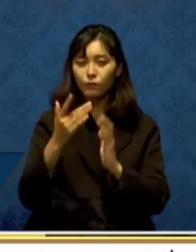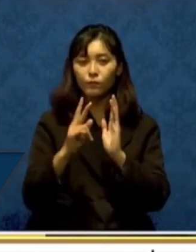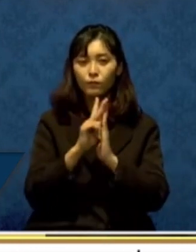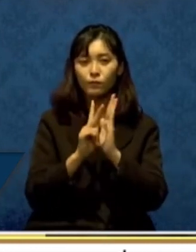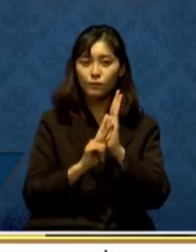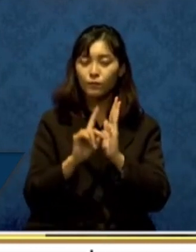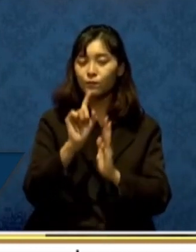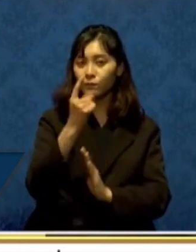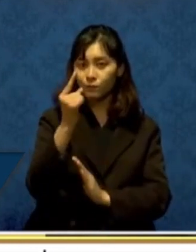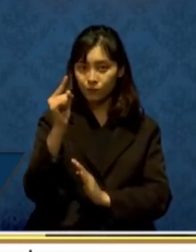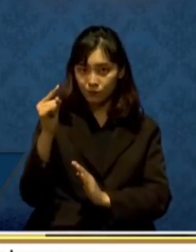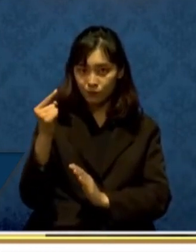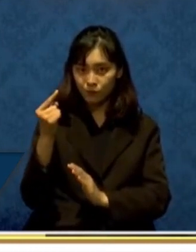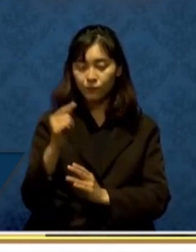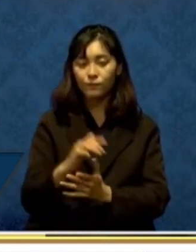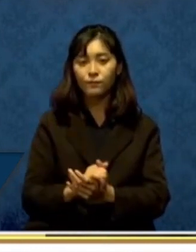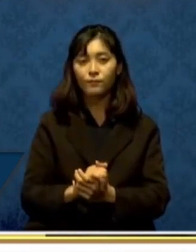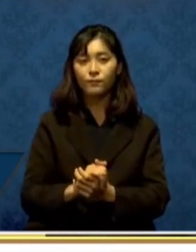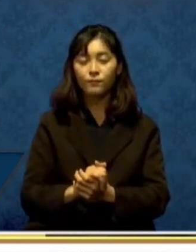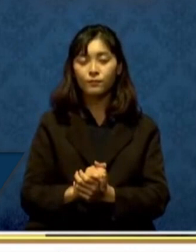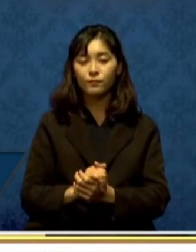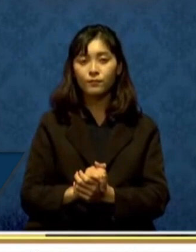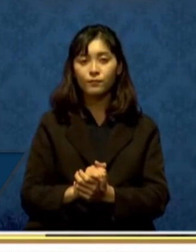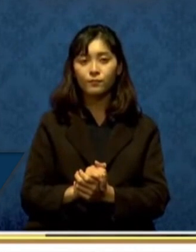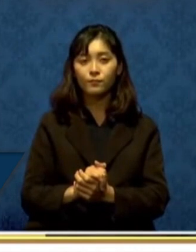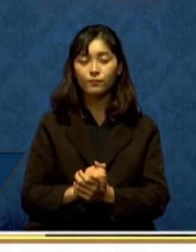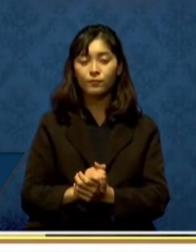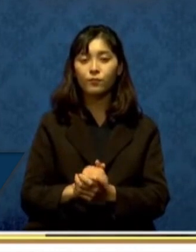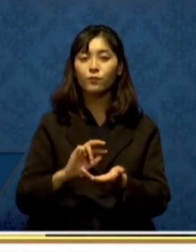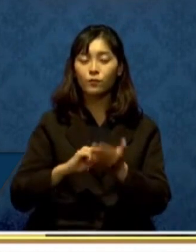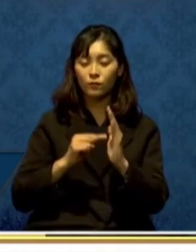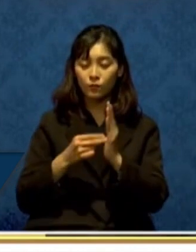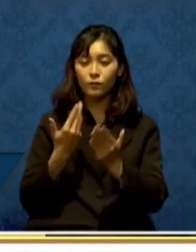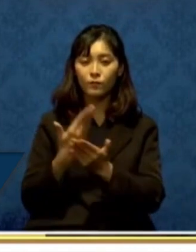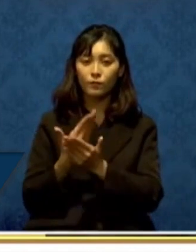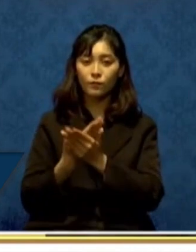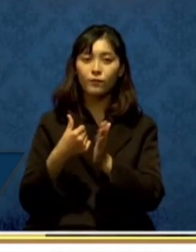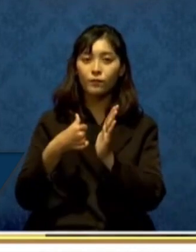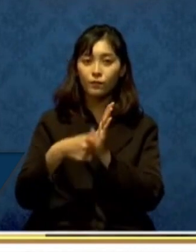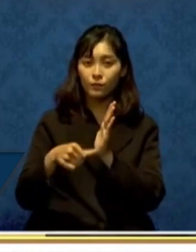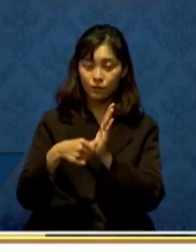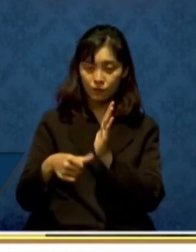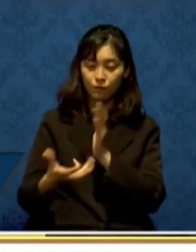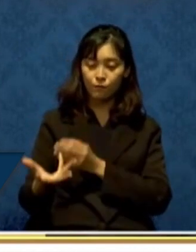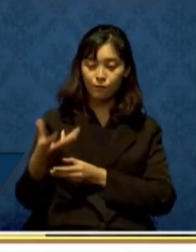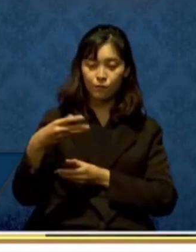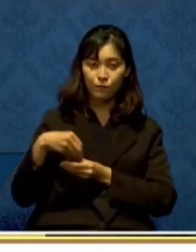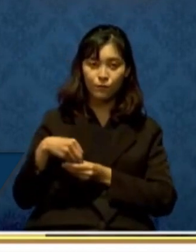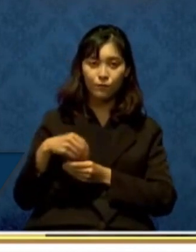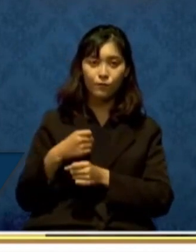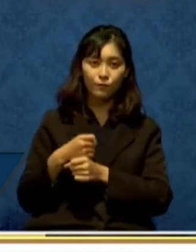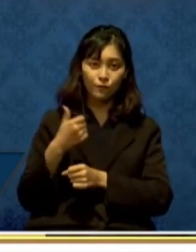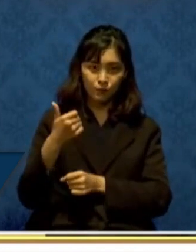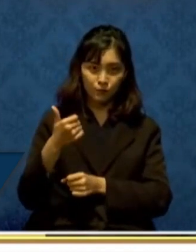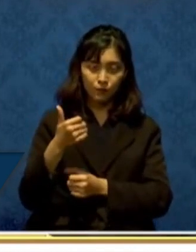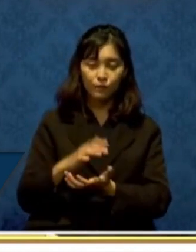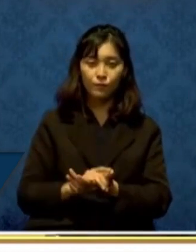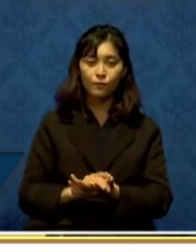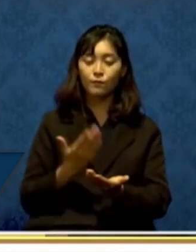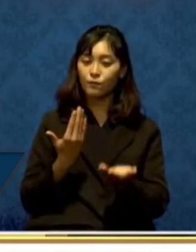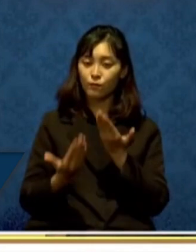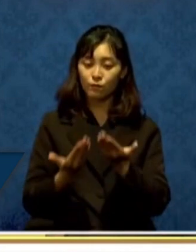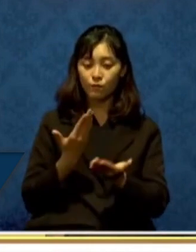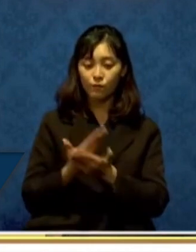รัฐหรือเขตก็จะยังสามารถจัดเก็บภาษีได้มากขึ้นและยังลดช่องว่างจากการเรียกเก็บส่ว